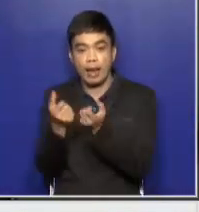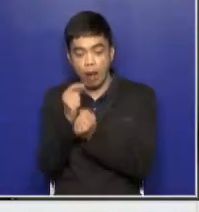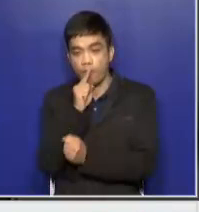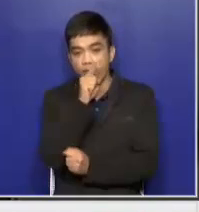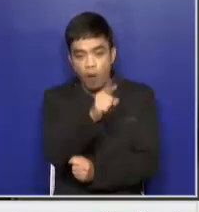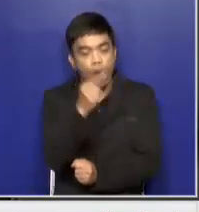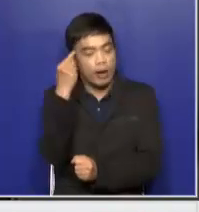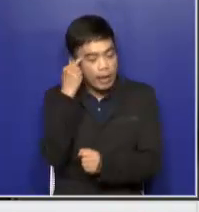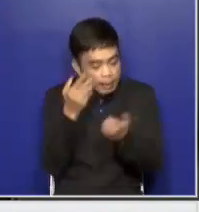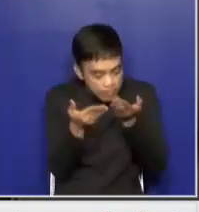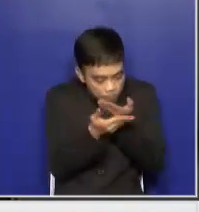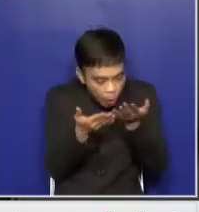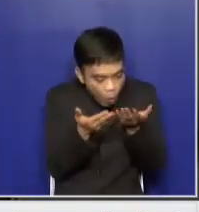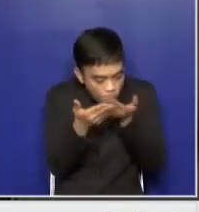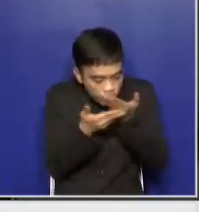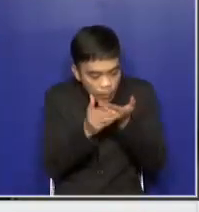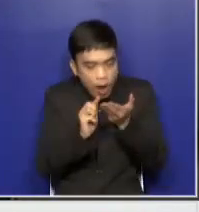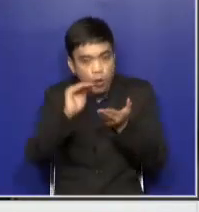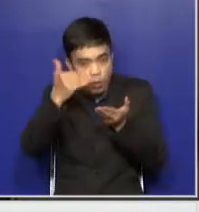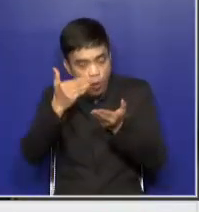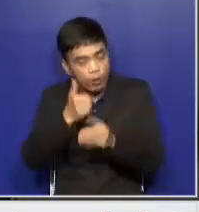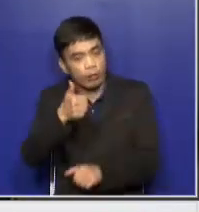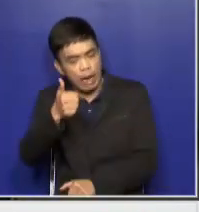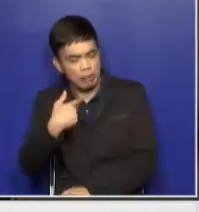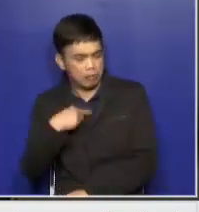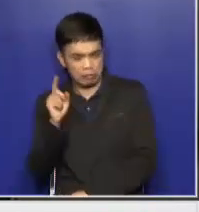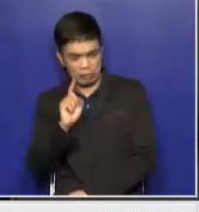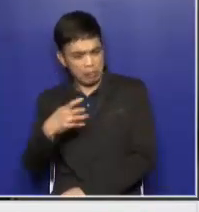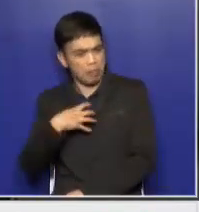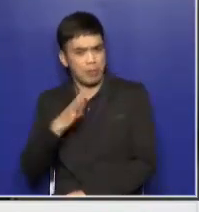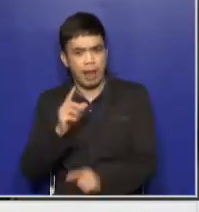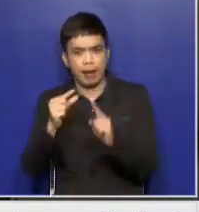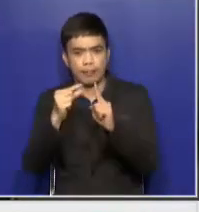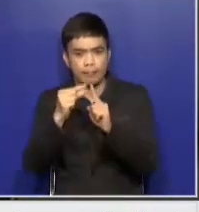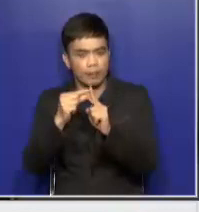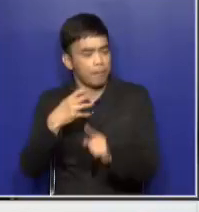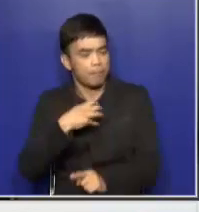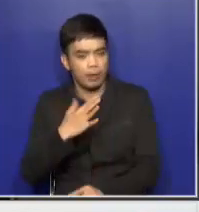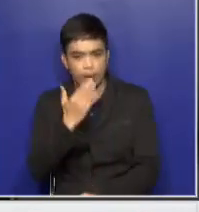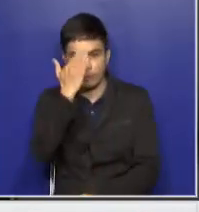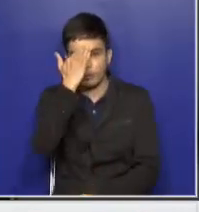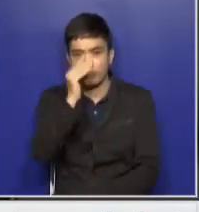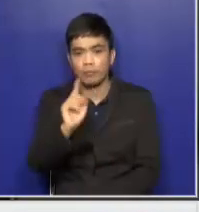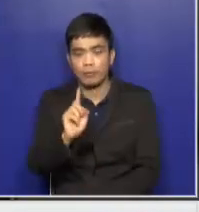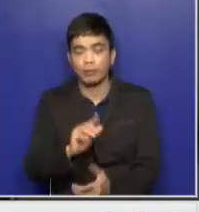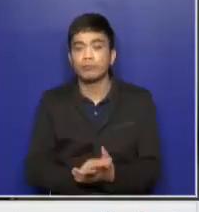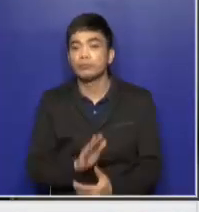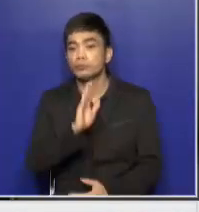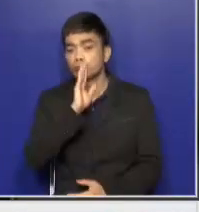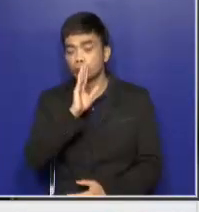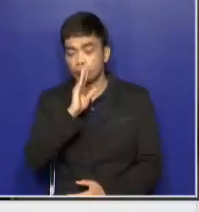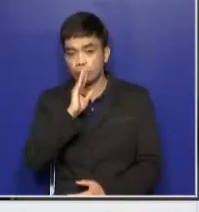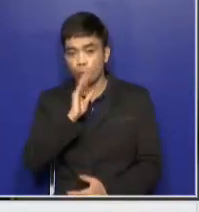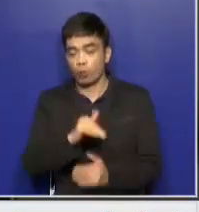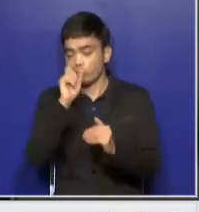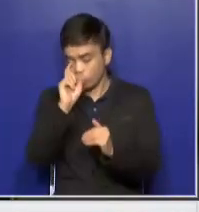ใช้คำนี้ด้วยซ้ำจริงๆตัวนี้เพราะตอนรับเวลาแรกผมก็อภิปรายไว้แล้วว่าเราต้องกำหนดใน